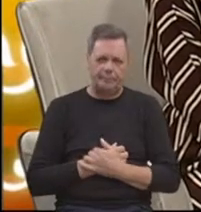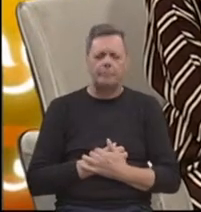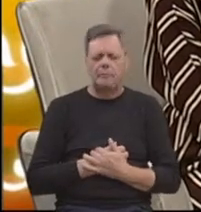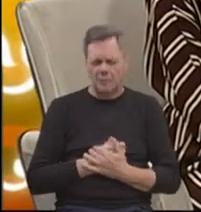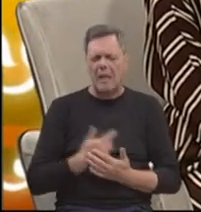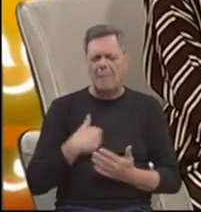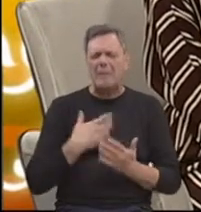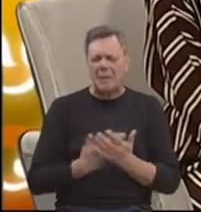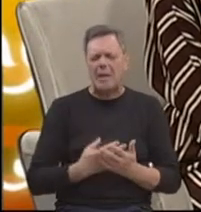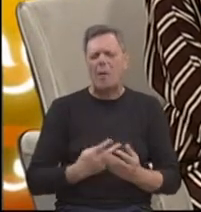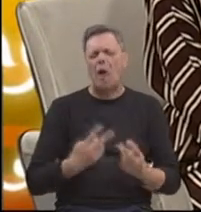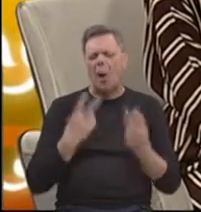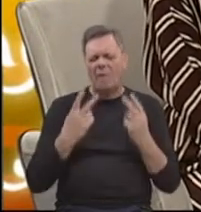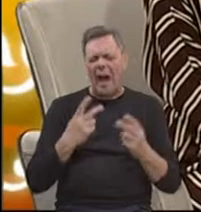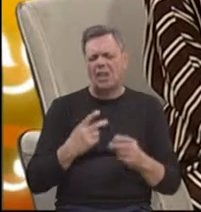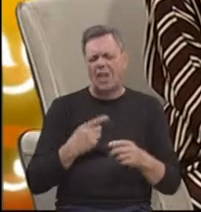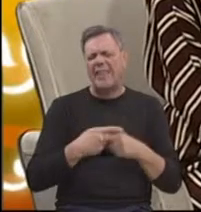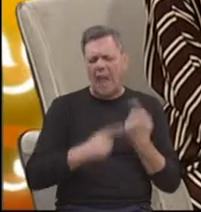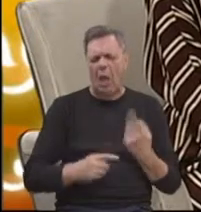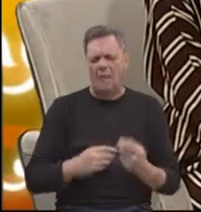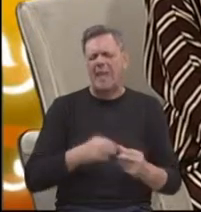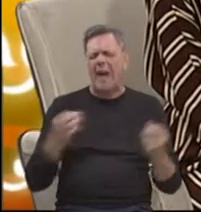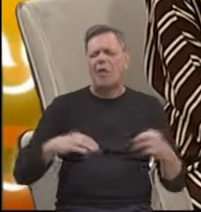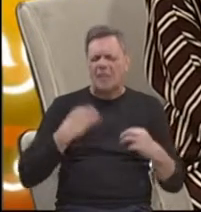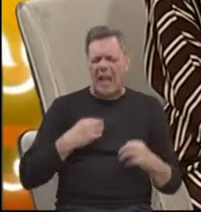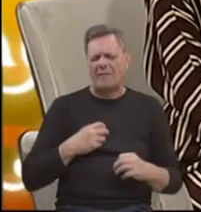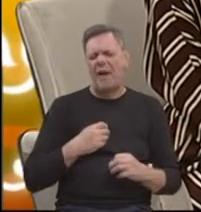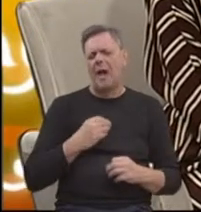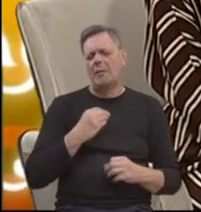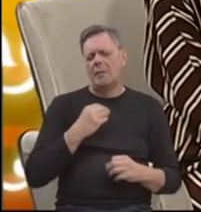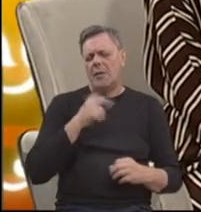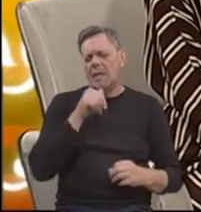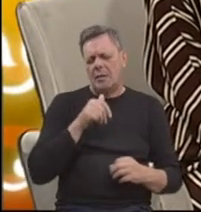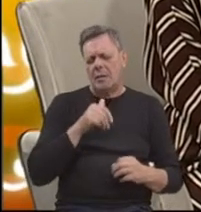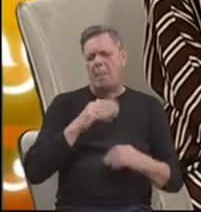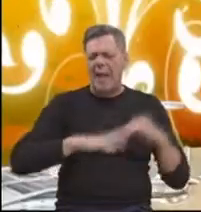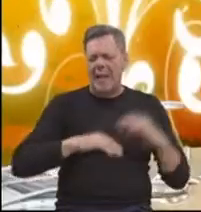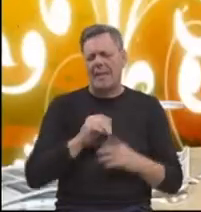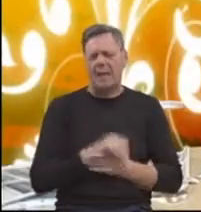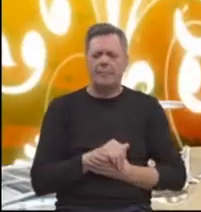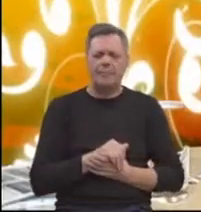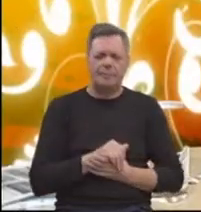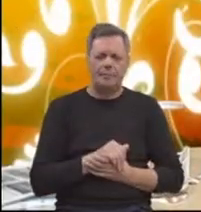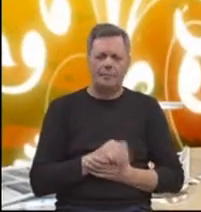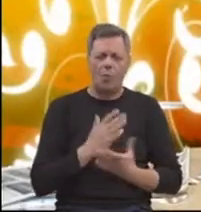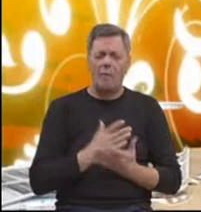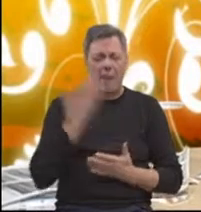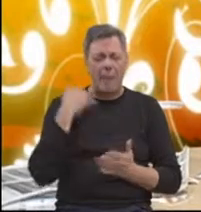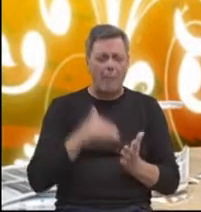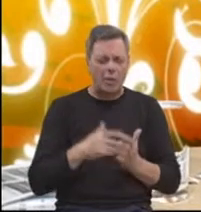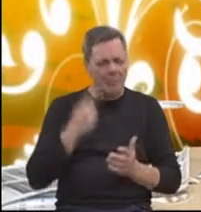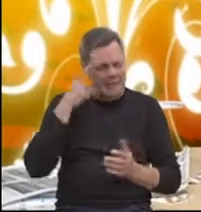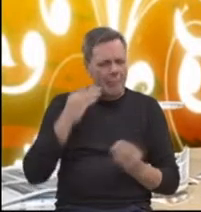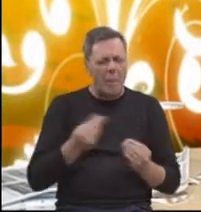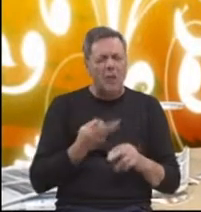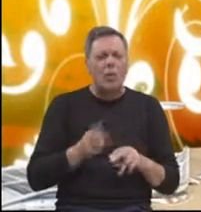bitni čimbenici javnog zdravstva, kliničke prakse i slično. Uvijek je bila potreba da znamo nešto više